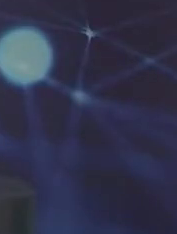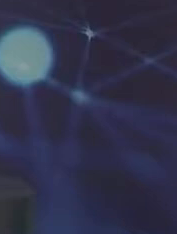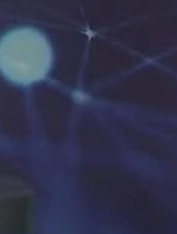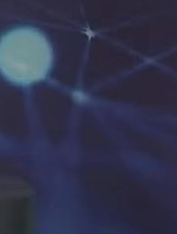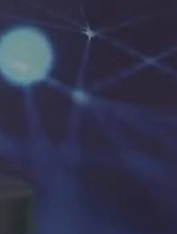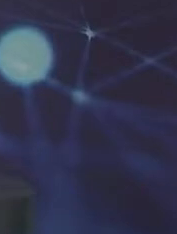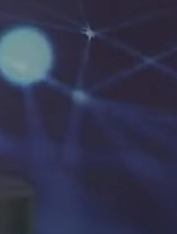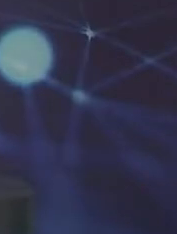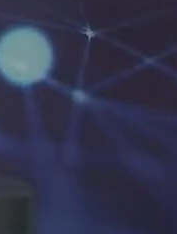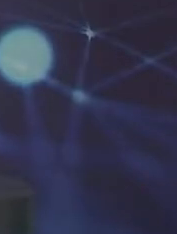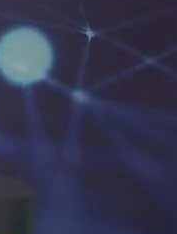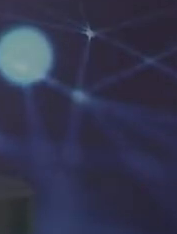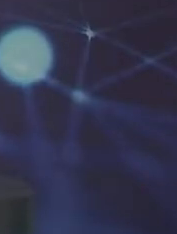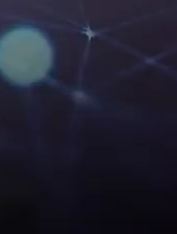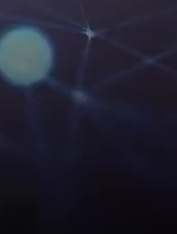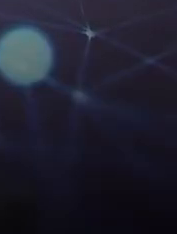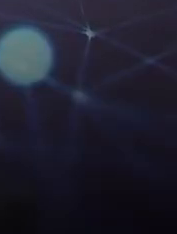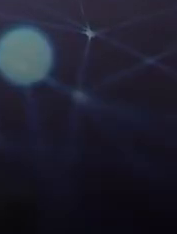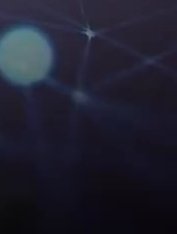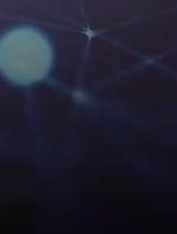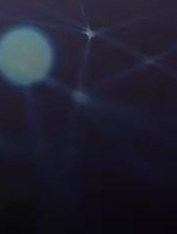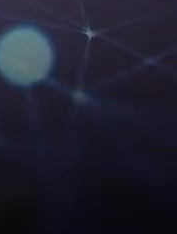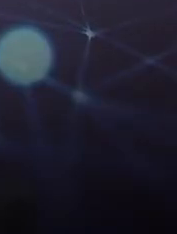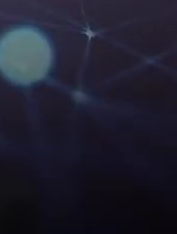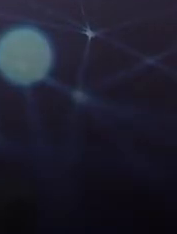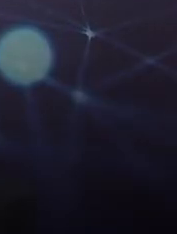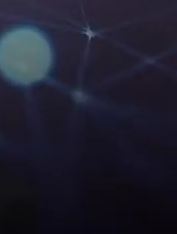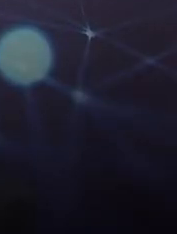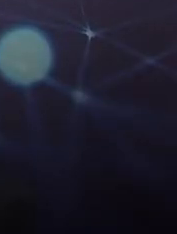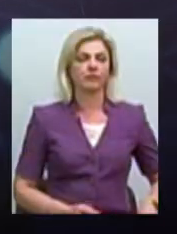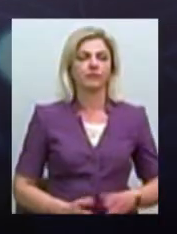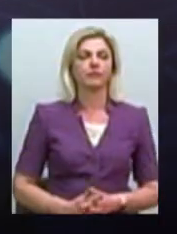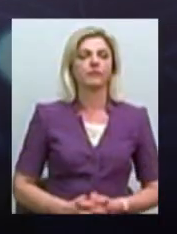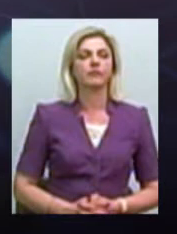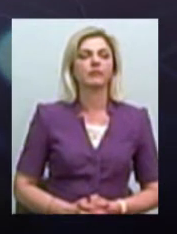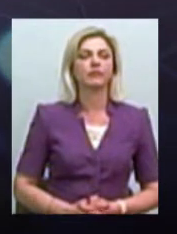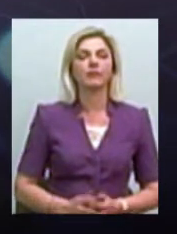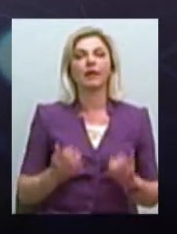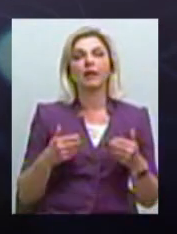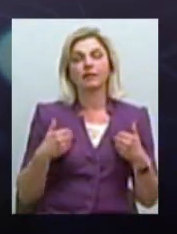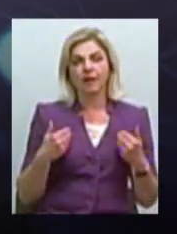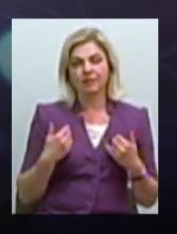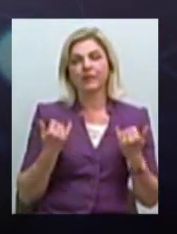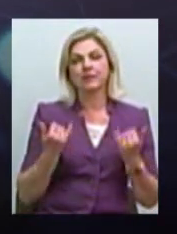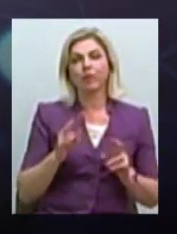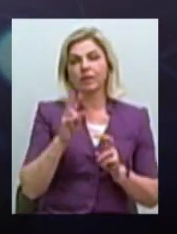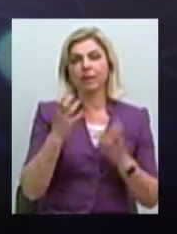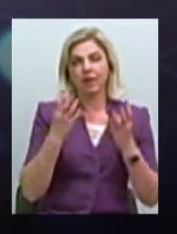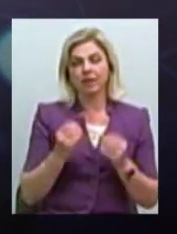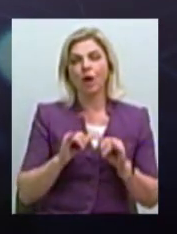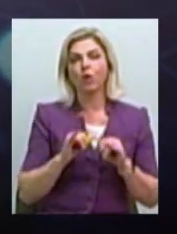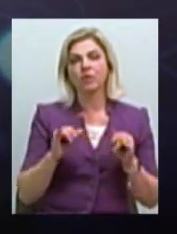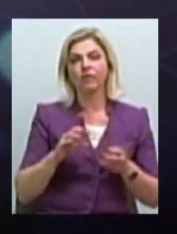Вітаю, це тема дня, а тема нашого ефіру – розвиток туризму. Сьогодні в Миколаєві був підписаний меморандум про співпрацю